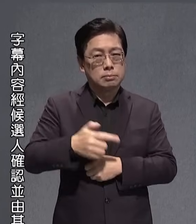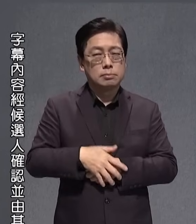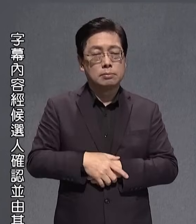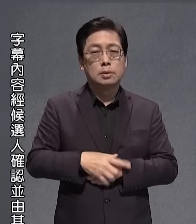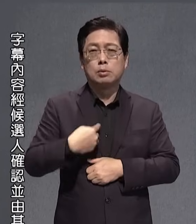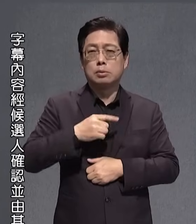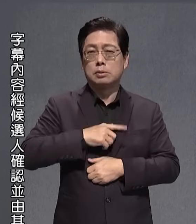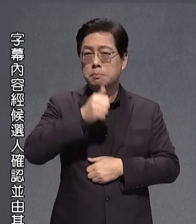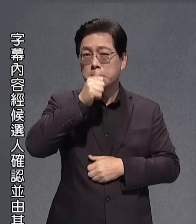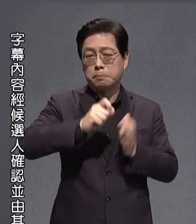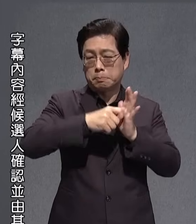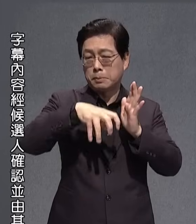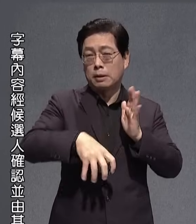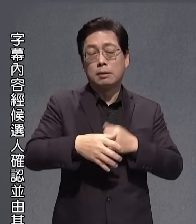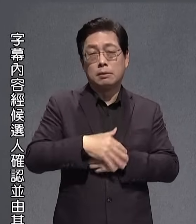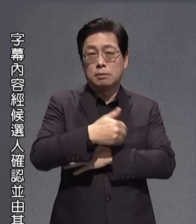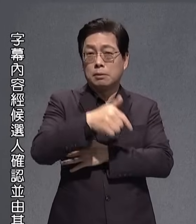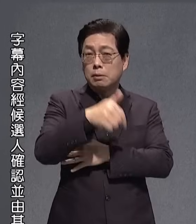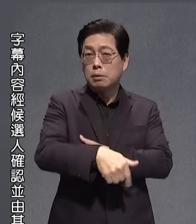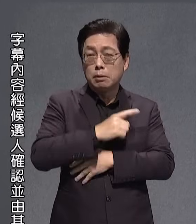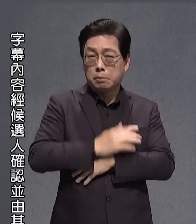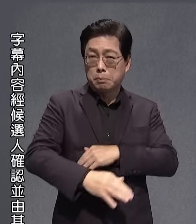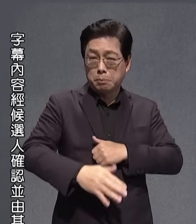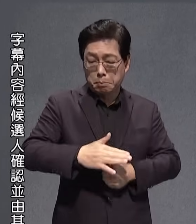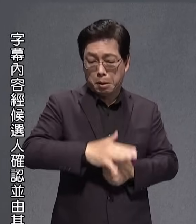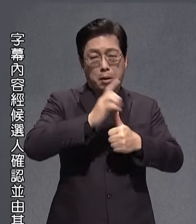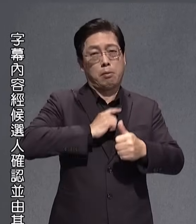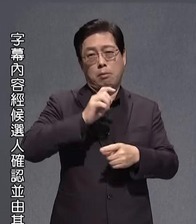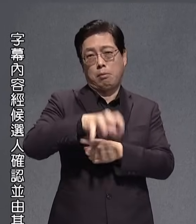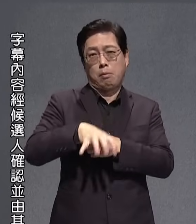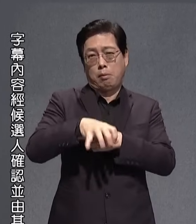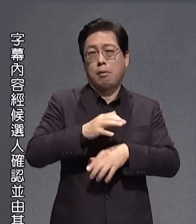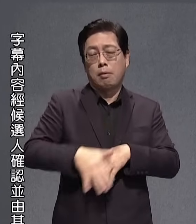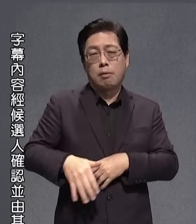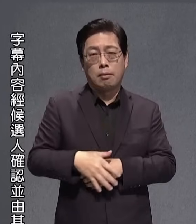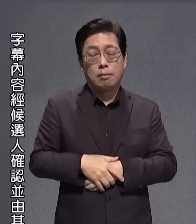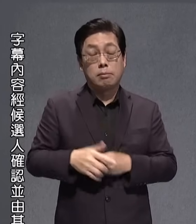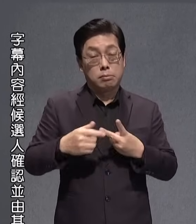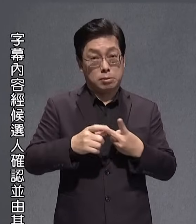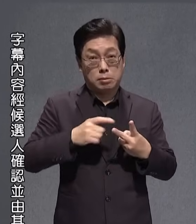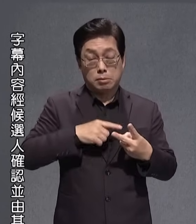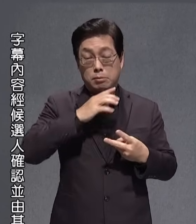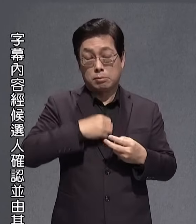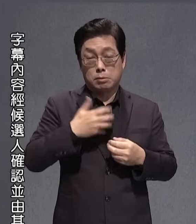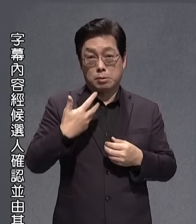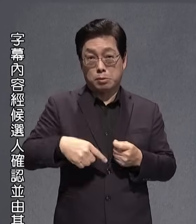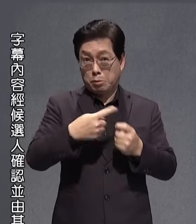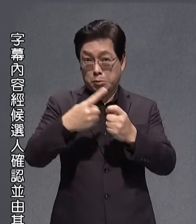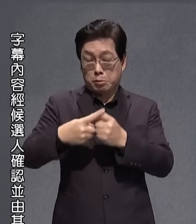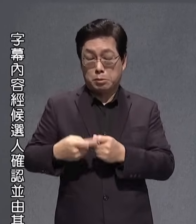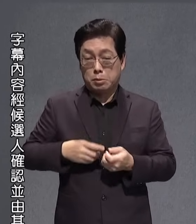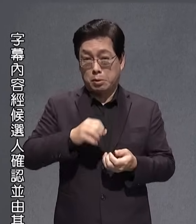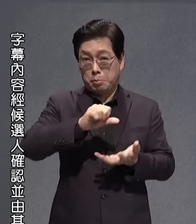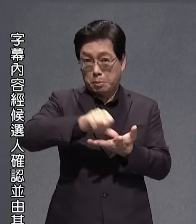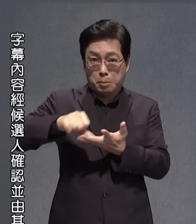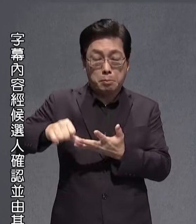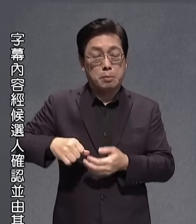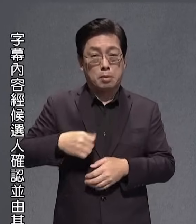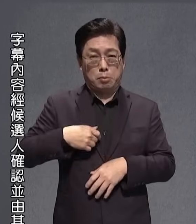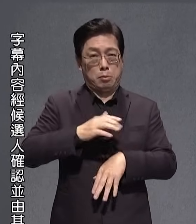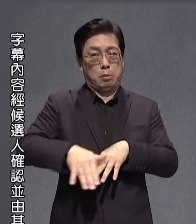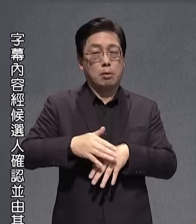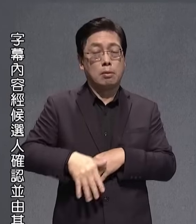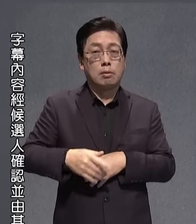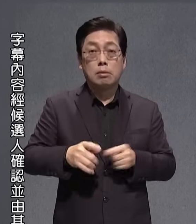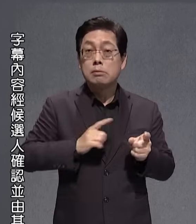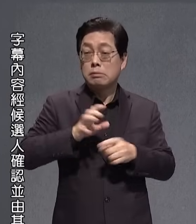是家己囡仔。增加出来，我细汉买样做田啊，买样布丢啊，啊种芦笋啊，啊